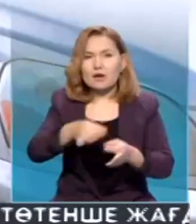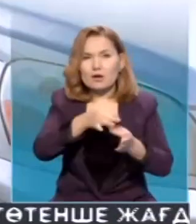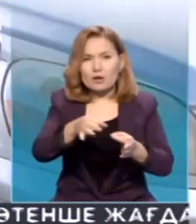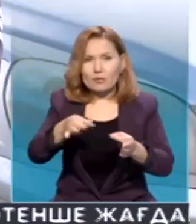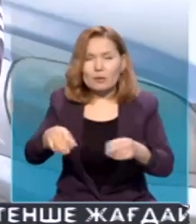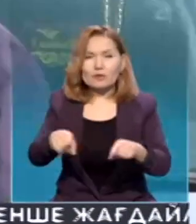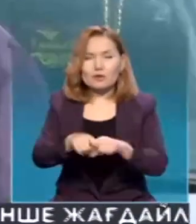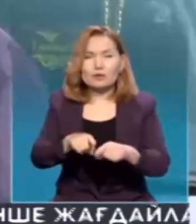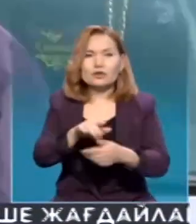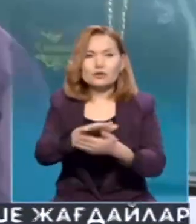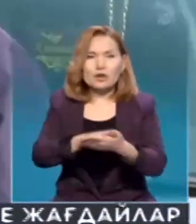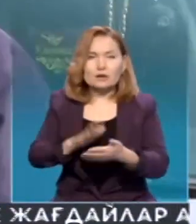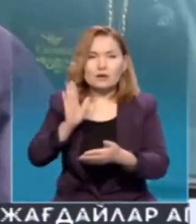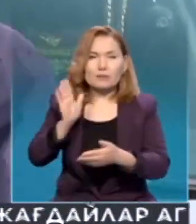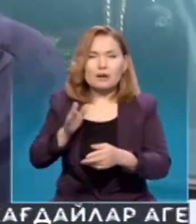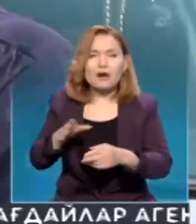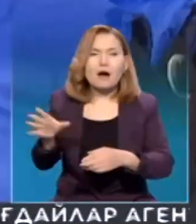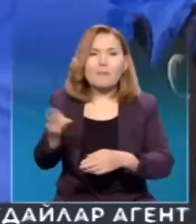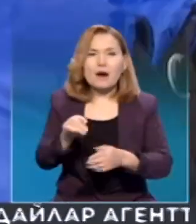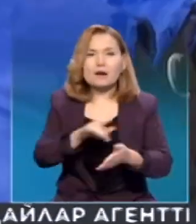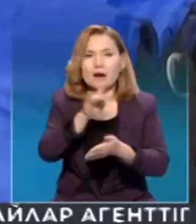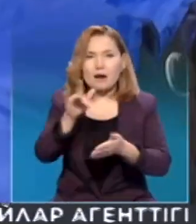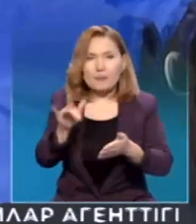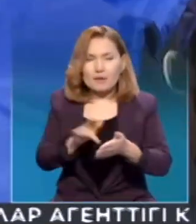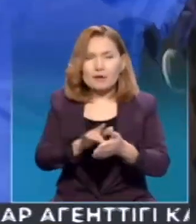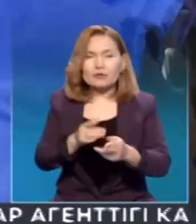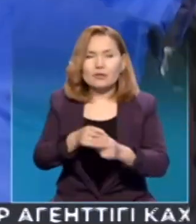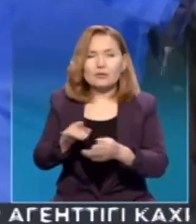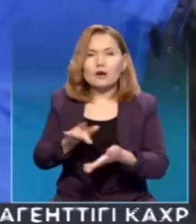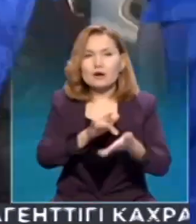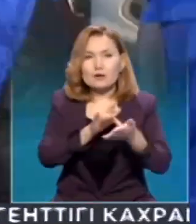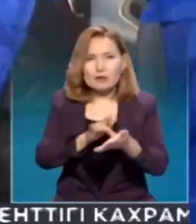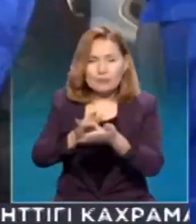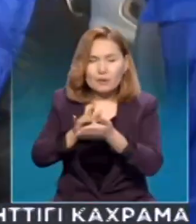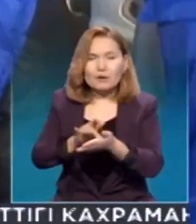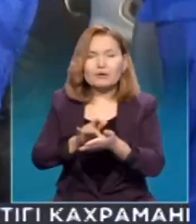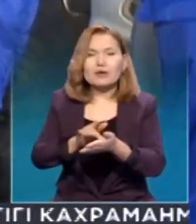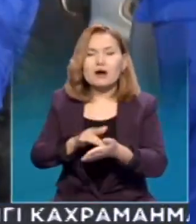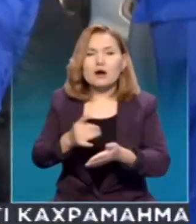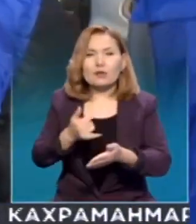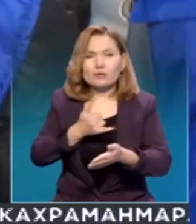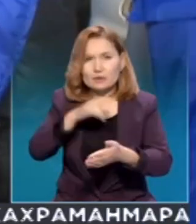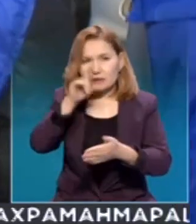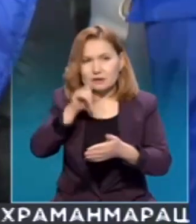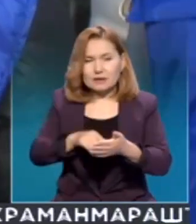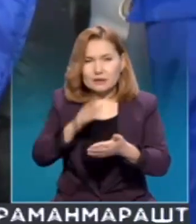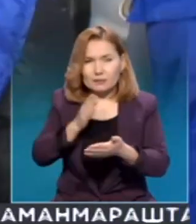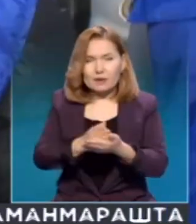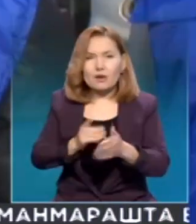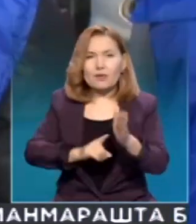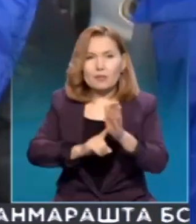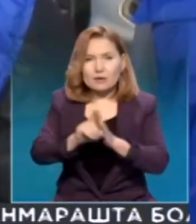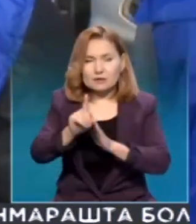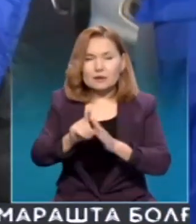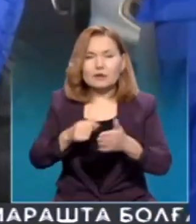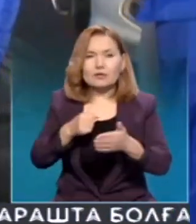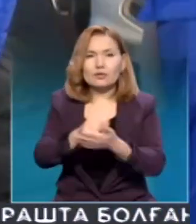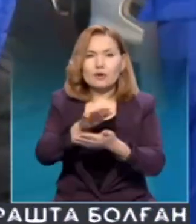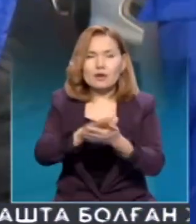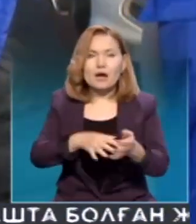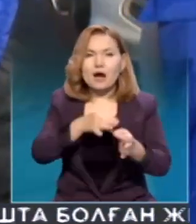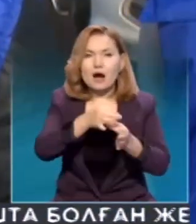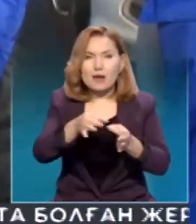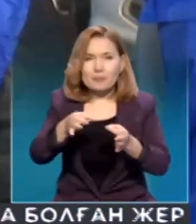өңірінде жалғасын табады. Барлық қаланы аралап шығамыз деген сенімдеміз. Сонымен қатар, бұл бастау ары қарай біздің